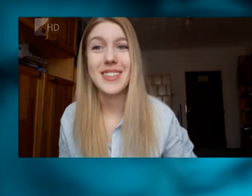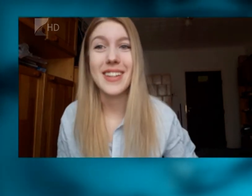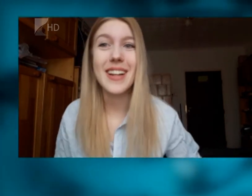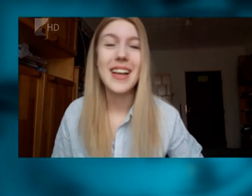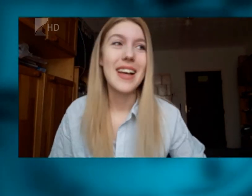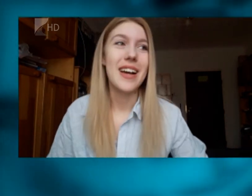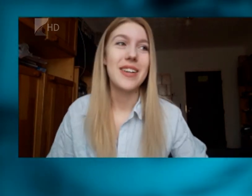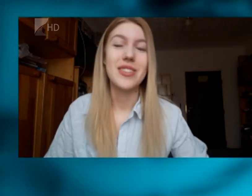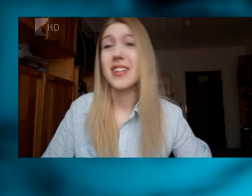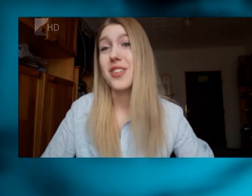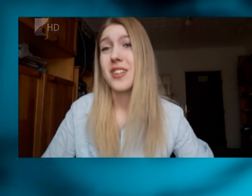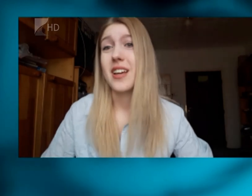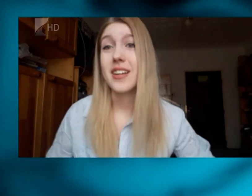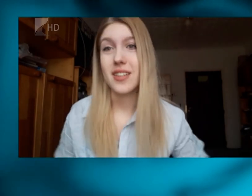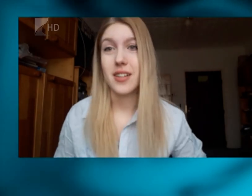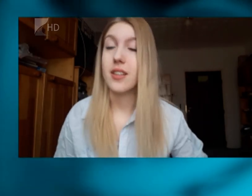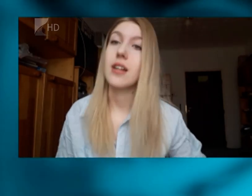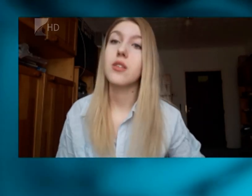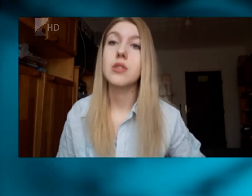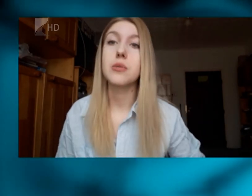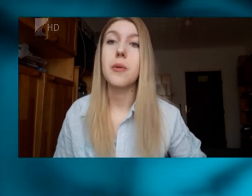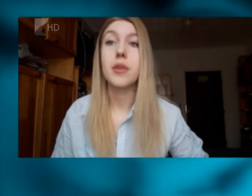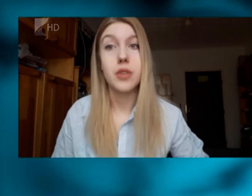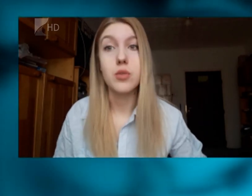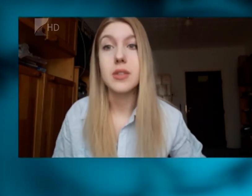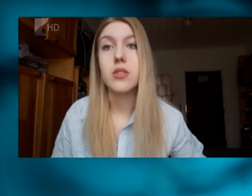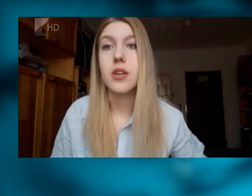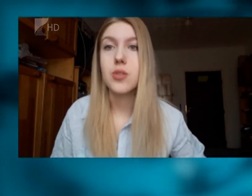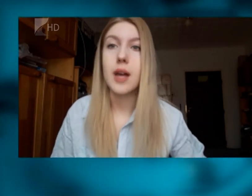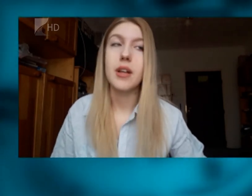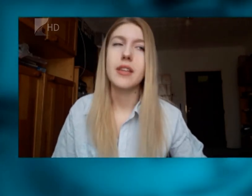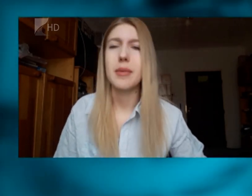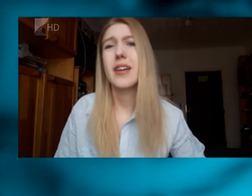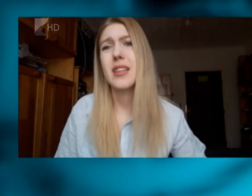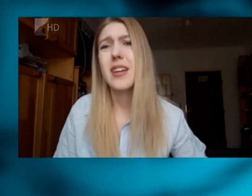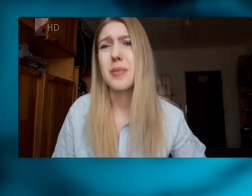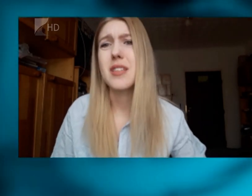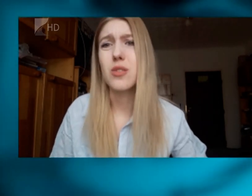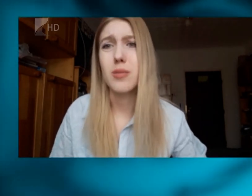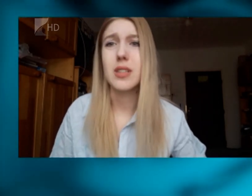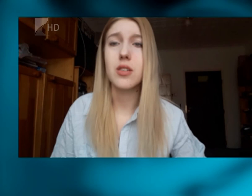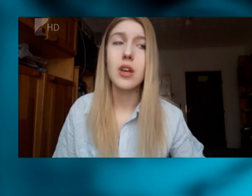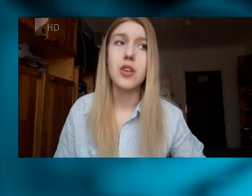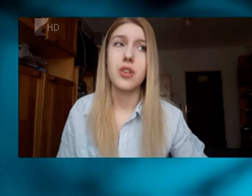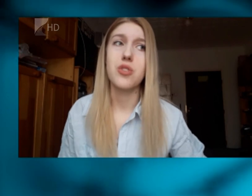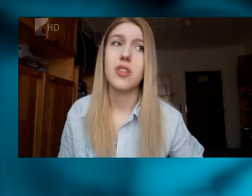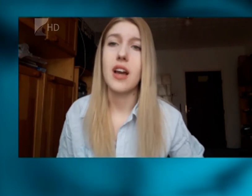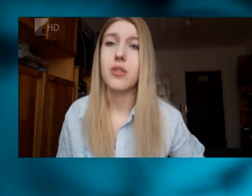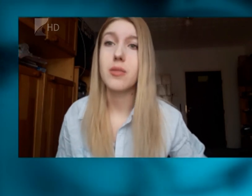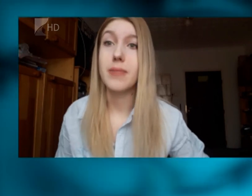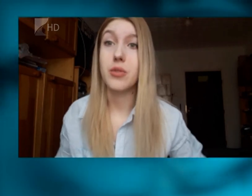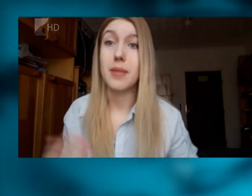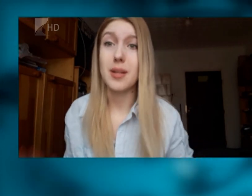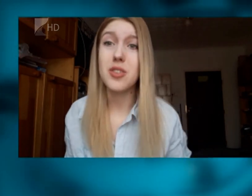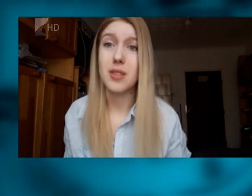ez történik. Történetesen rengeteget kell tanulnunk, ugyanúgy, mintha iskolában lennénk, néha egy picit többet is, sajnos a